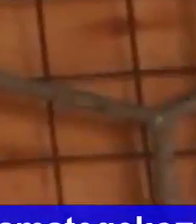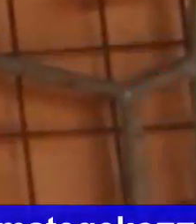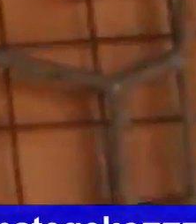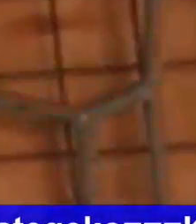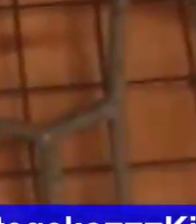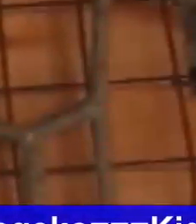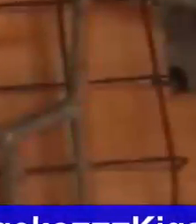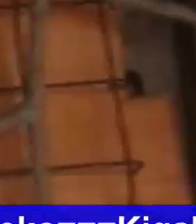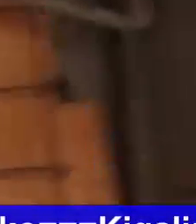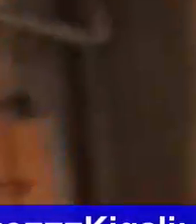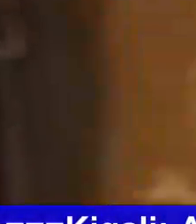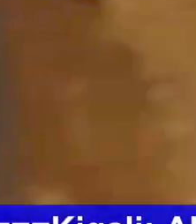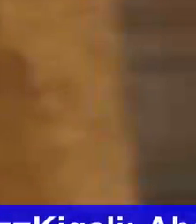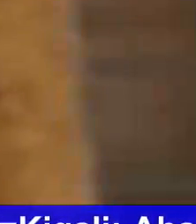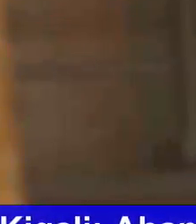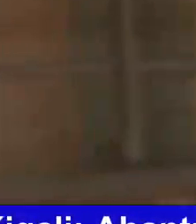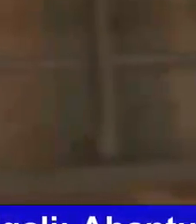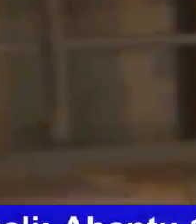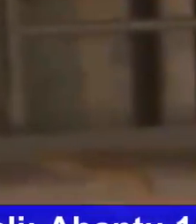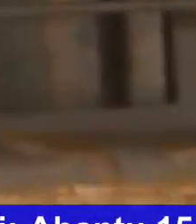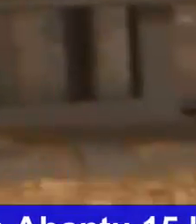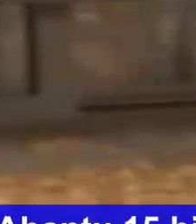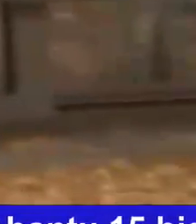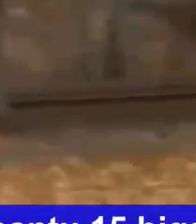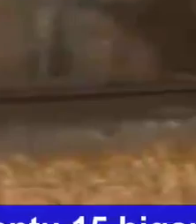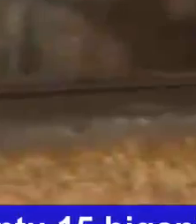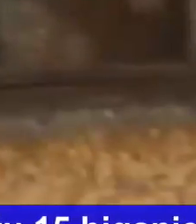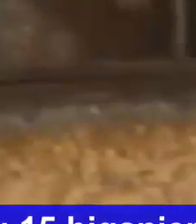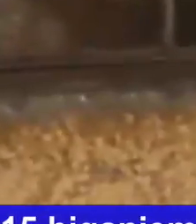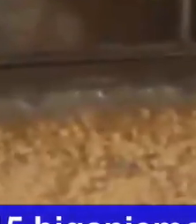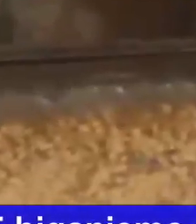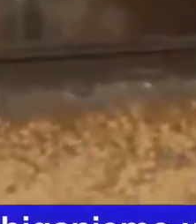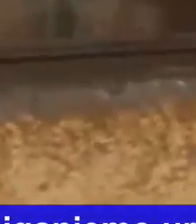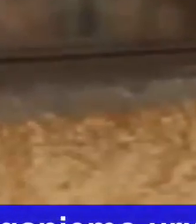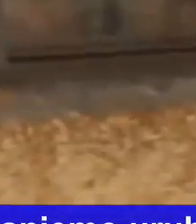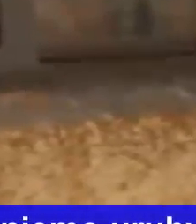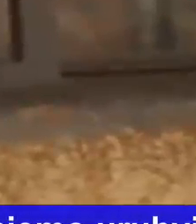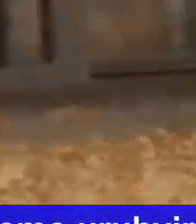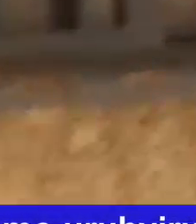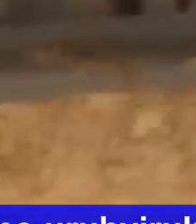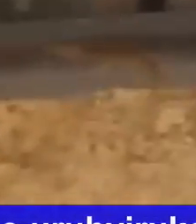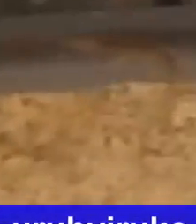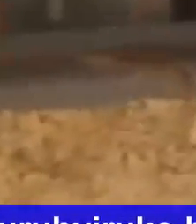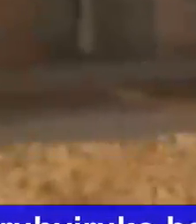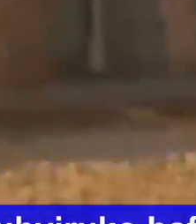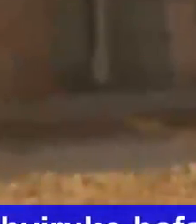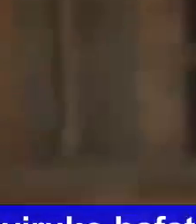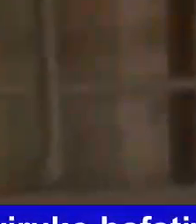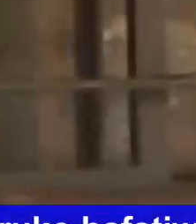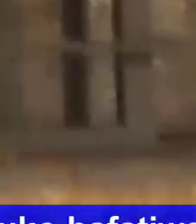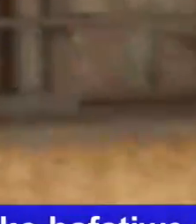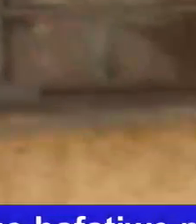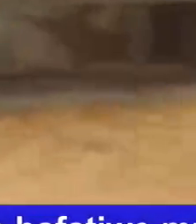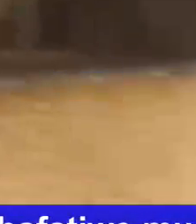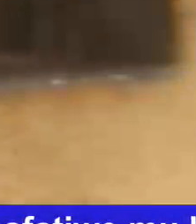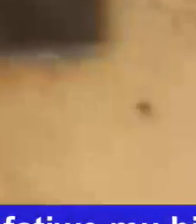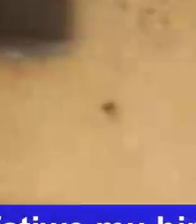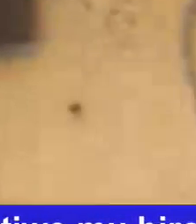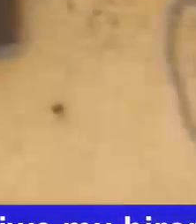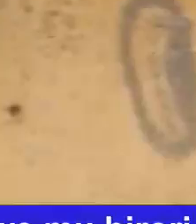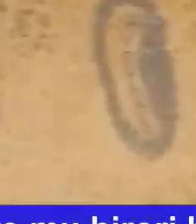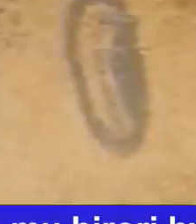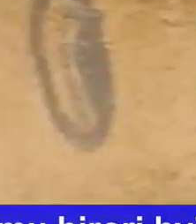bakomeretse, umugabo umwe nawe arakomereka. Bamwe ngo bajyanywe kuri police ariko bababwira ko bakomeretse batafungwa ubwo ko bagomba